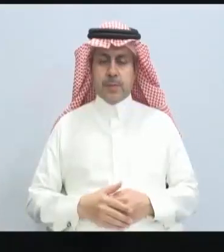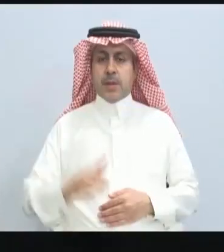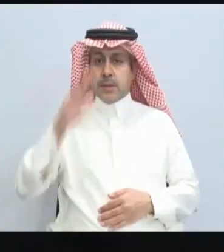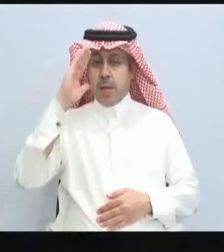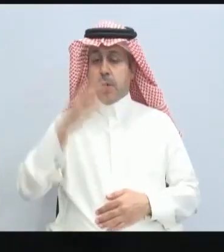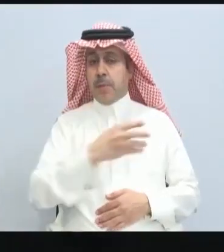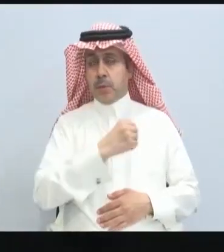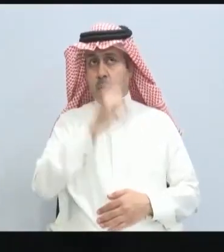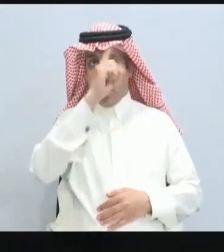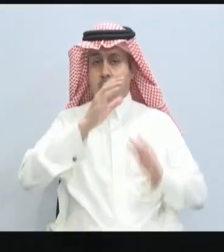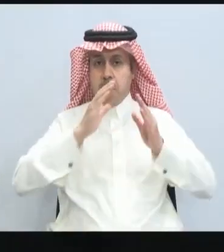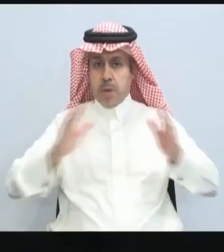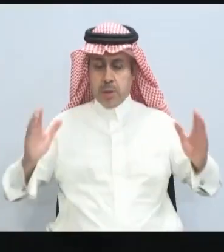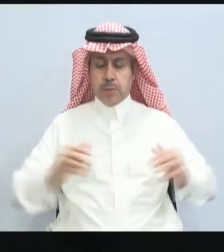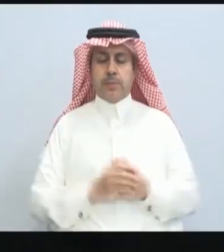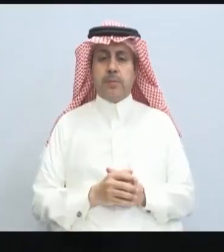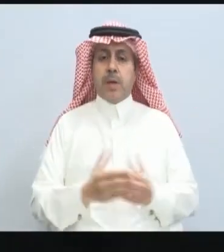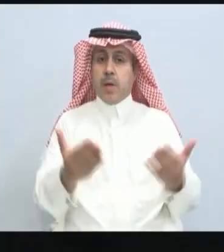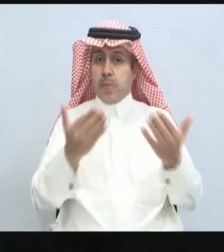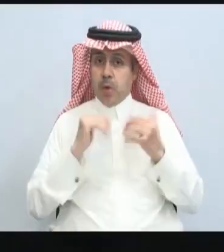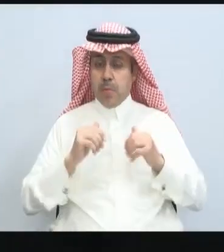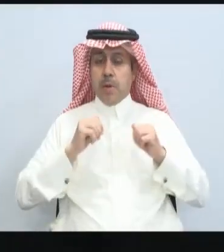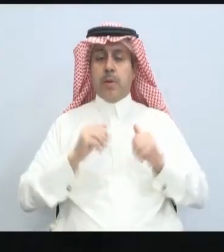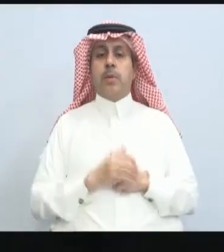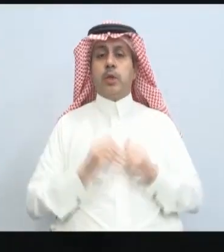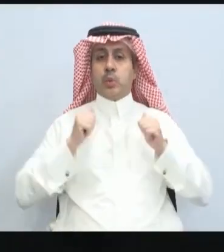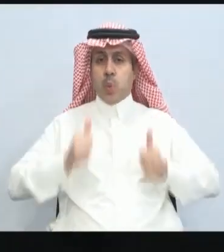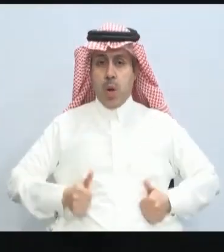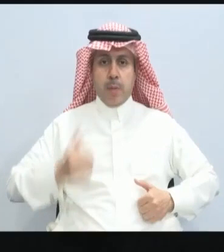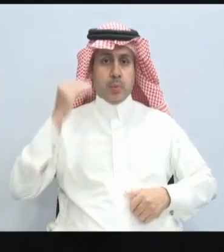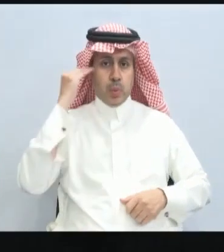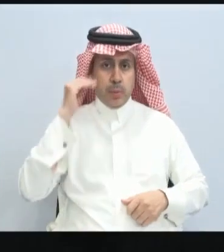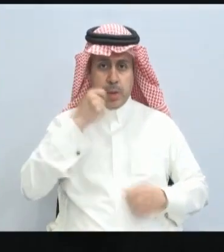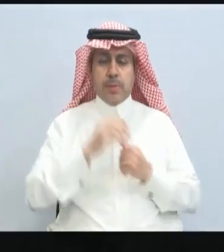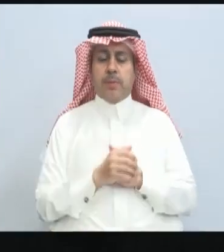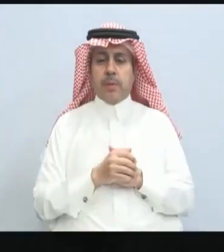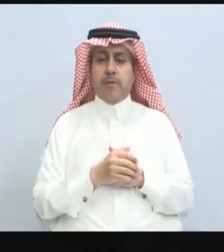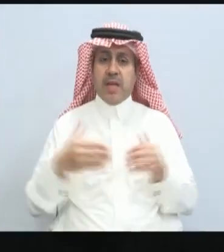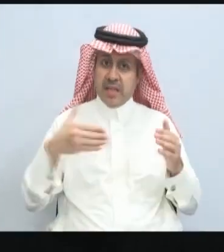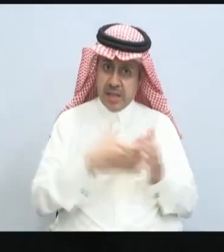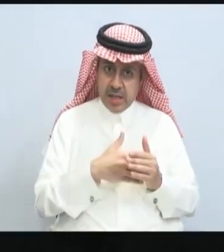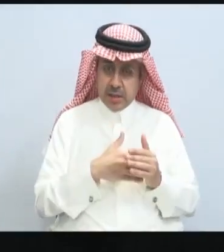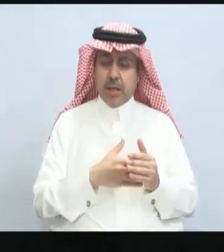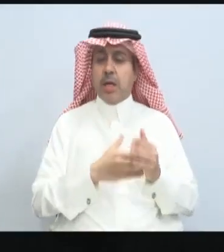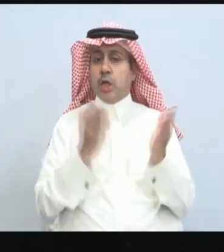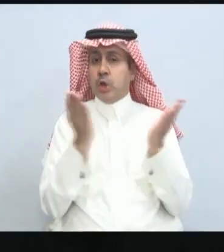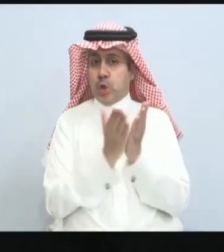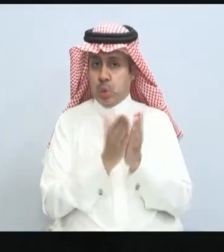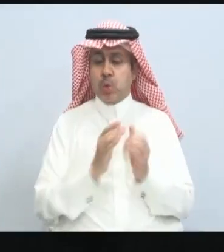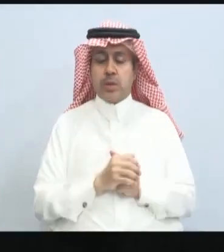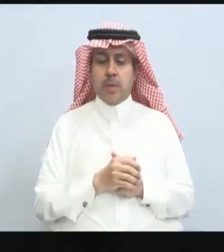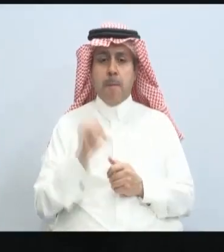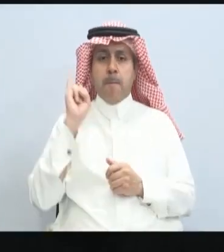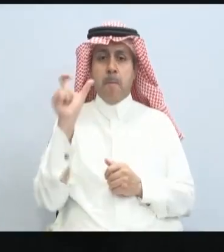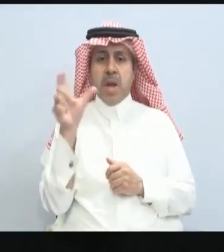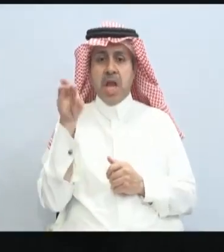السلام عليكم ورحمه الله وبركاته اهلا وسهلا بكم اعزائي الطلاب والطالبات ونحن في ختام المنهج نتكلم عن مجموعه